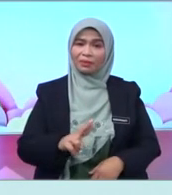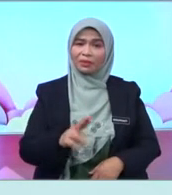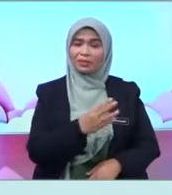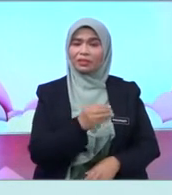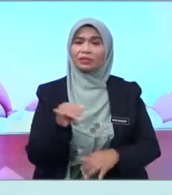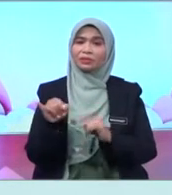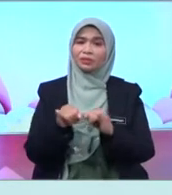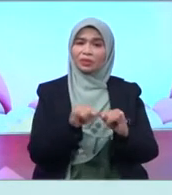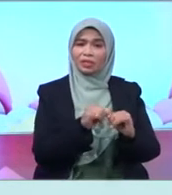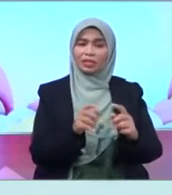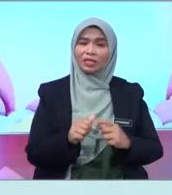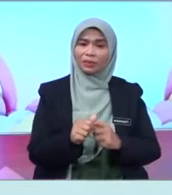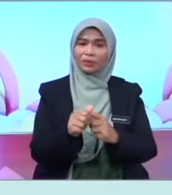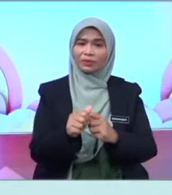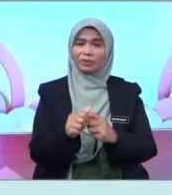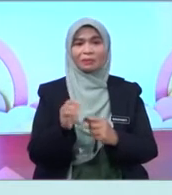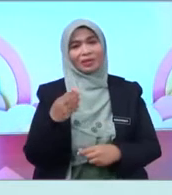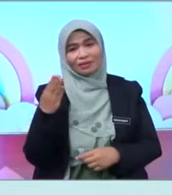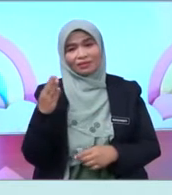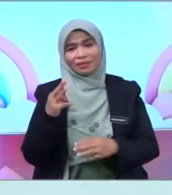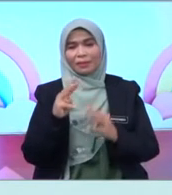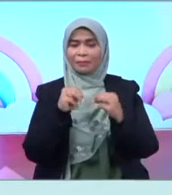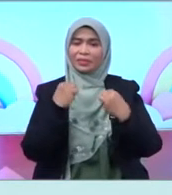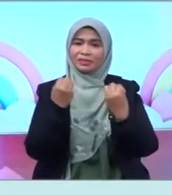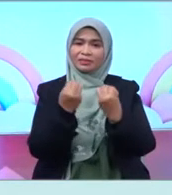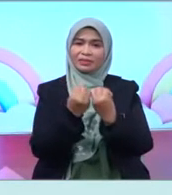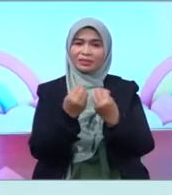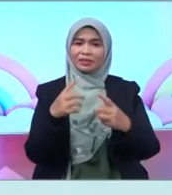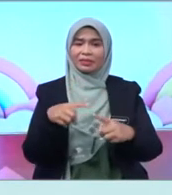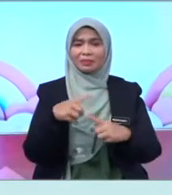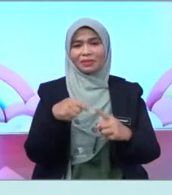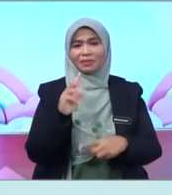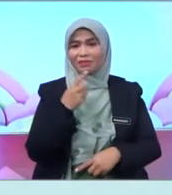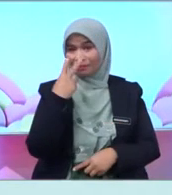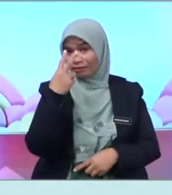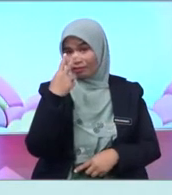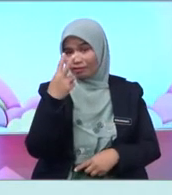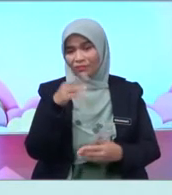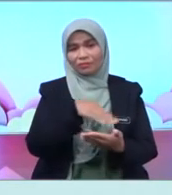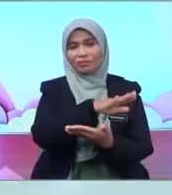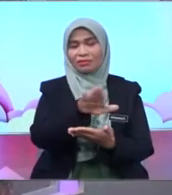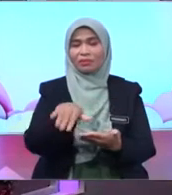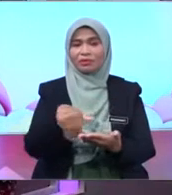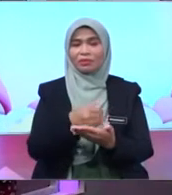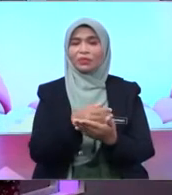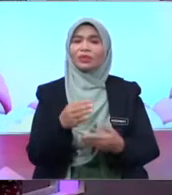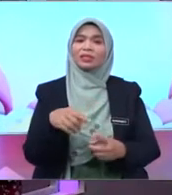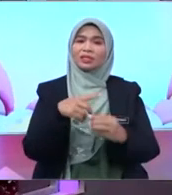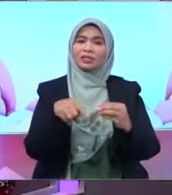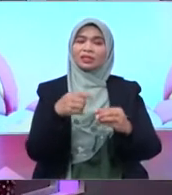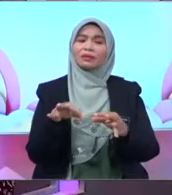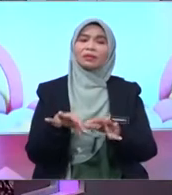mengikut norma masyarakat Oke bilik terlihat semuanya murni semua berkaitan dengan perkara-perkara yang